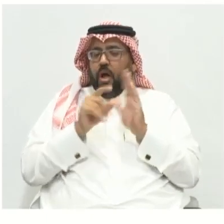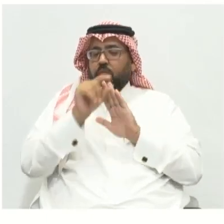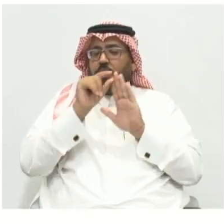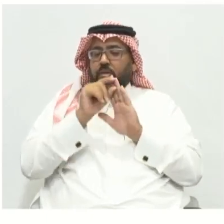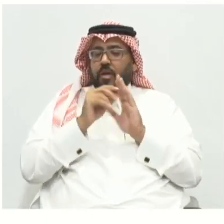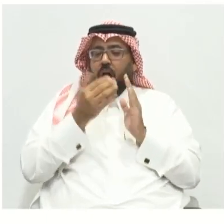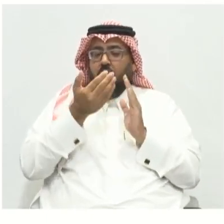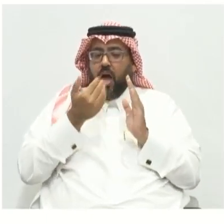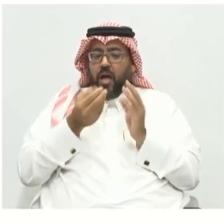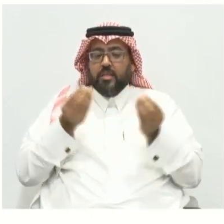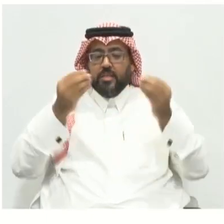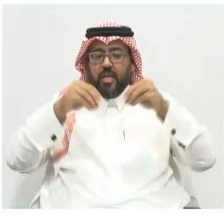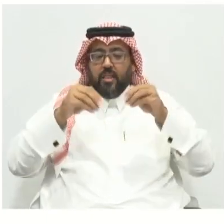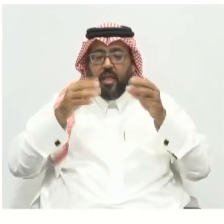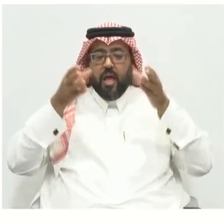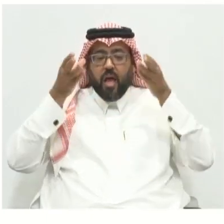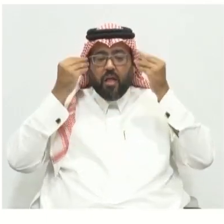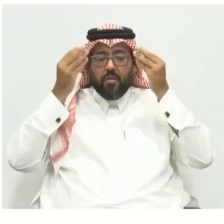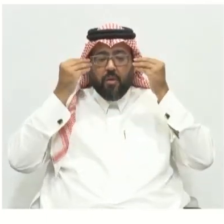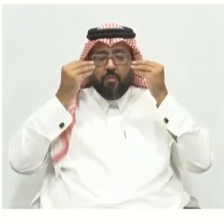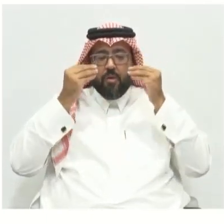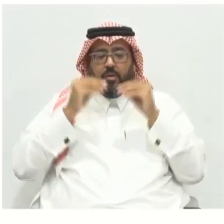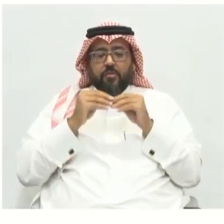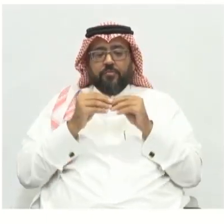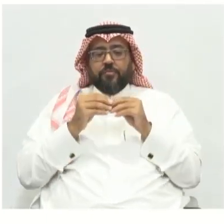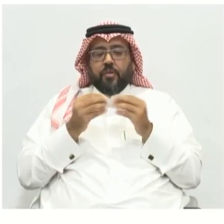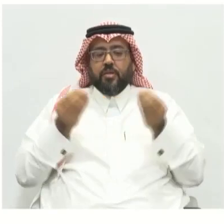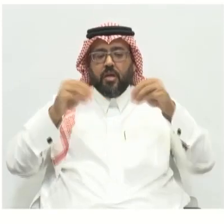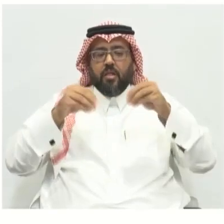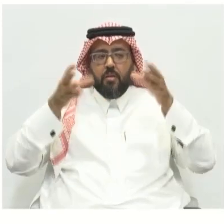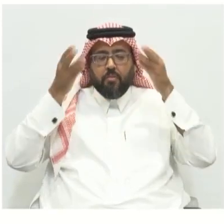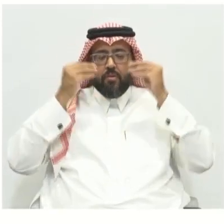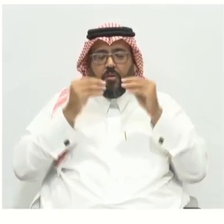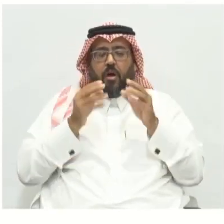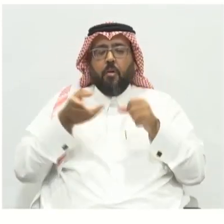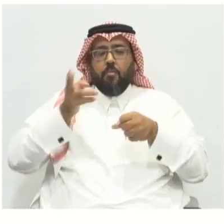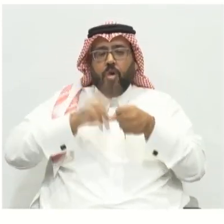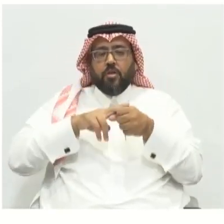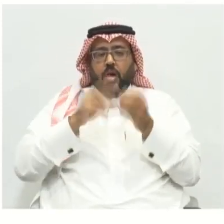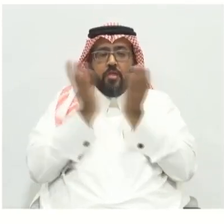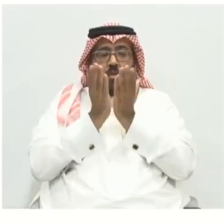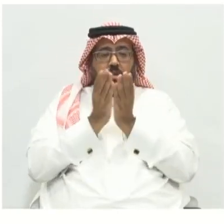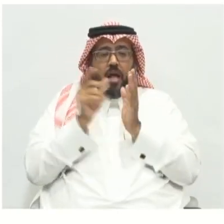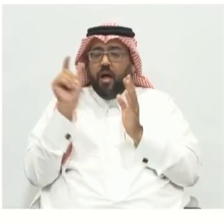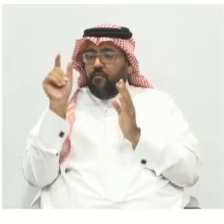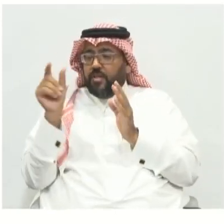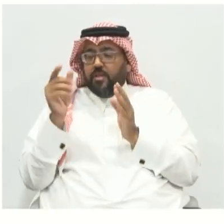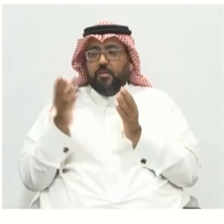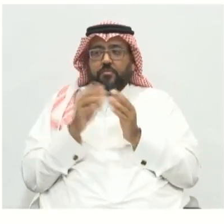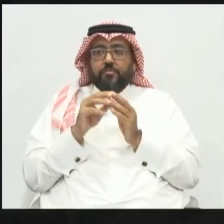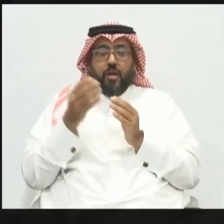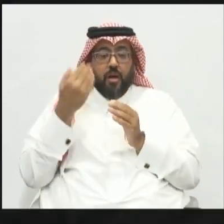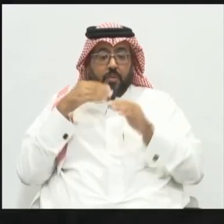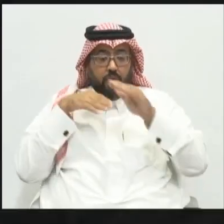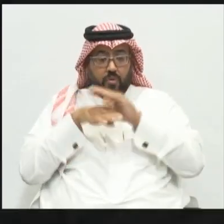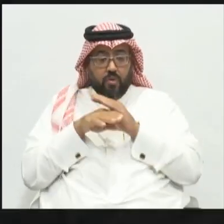بعنوان اثراءات القسم الثالث منه وهي مراجعه لما تم دراستها اثناء هذا الفصل وقبل